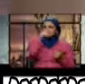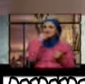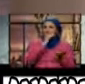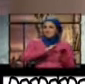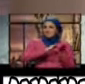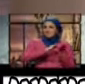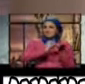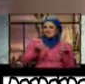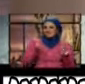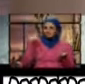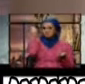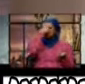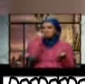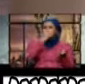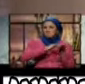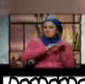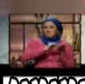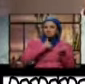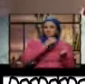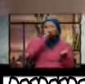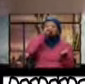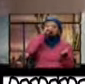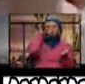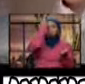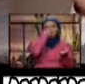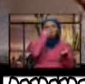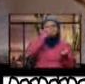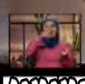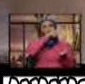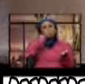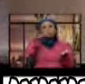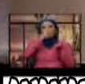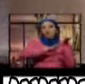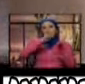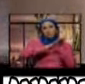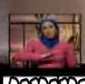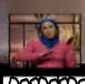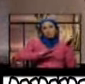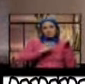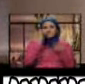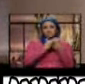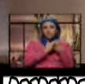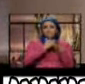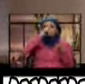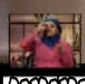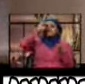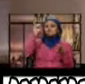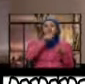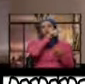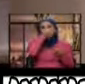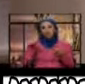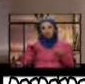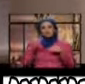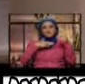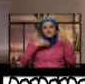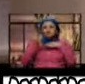أبي بكر وأنت أم جميل حملت الحطب. دي مصيبة، دي كارثة. بالعكس كذلك كنتم فمن الله عليكم. وبعدين